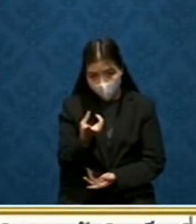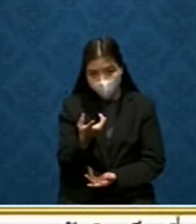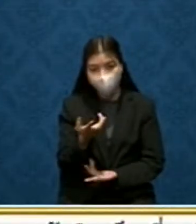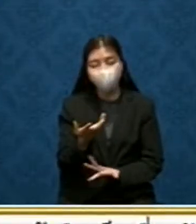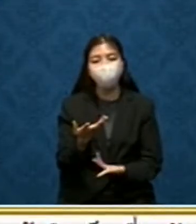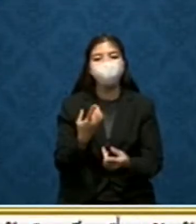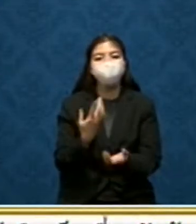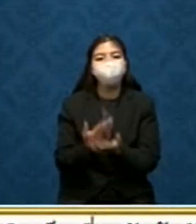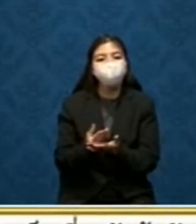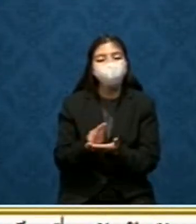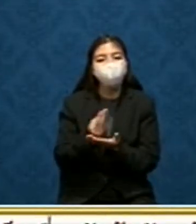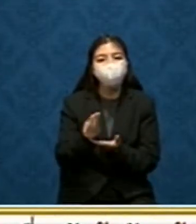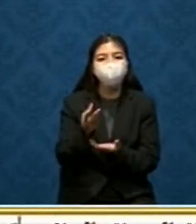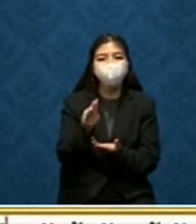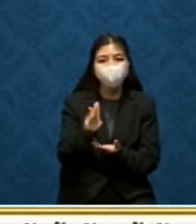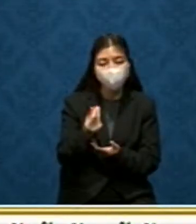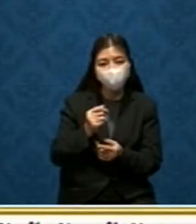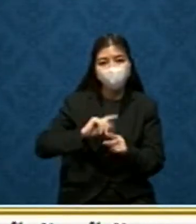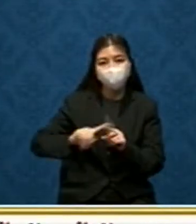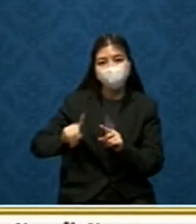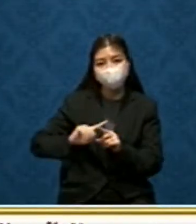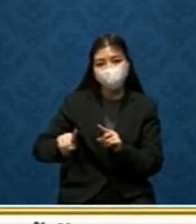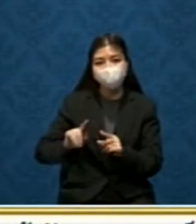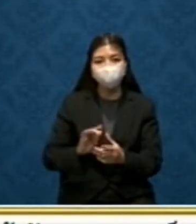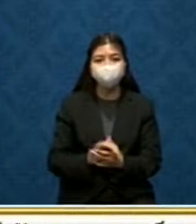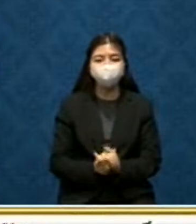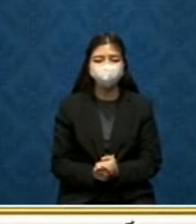เท่านี้ไปสัญญาไ้เยอะ